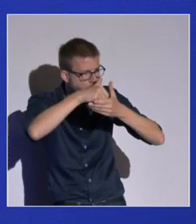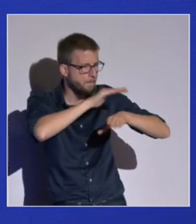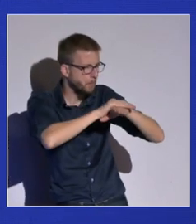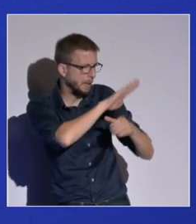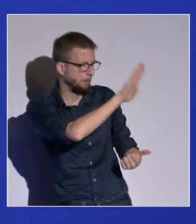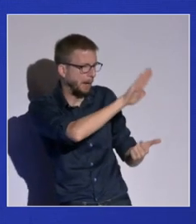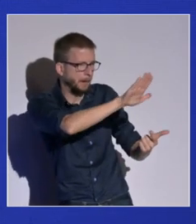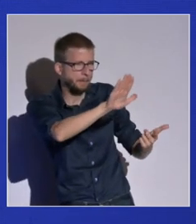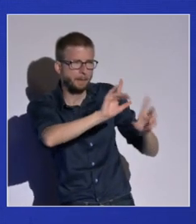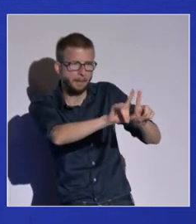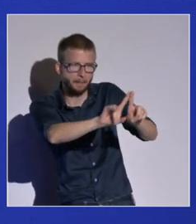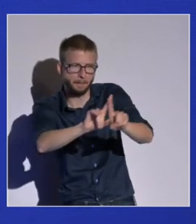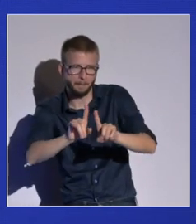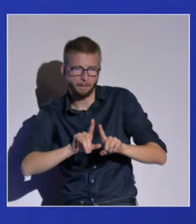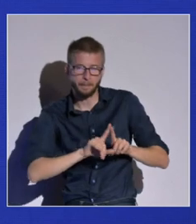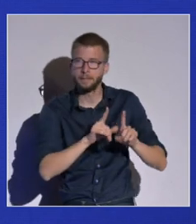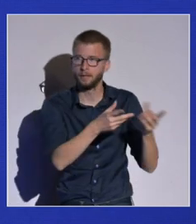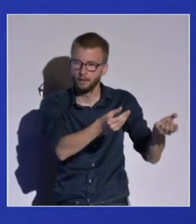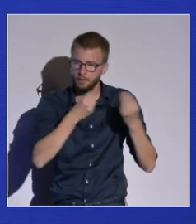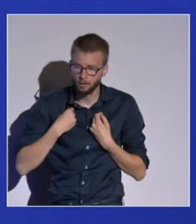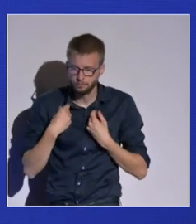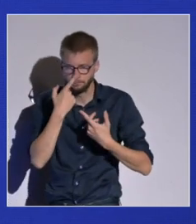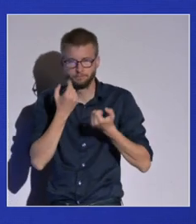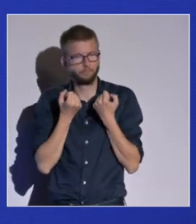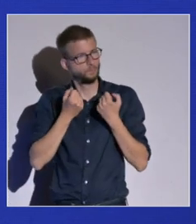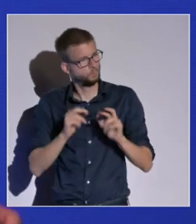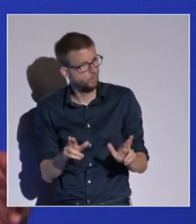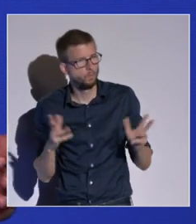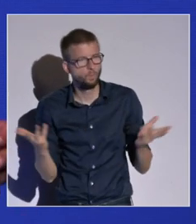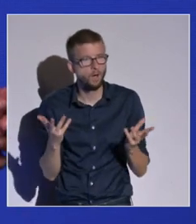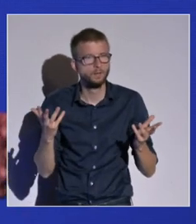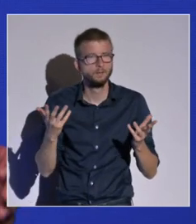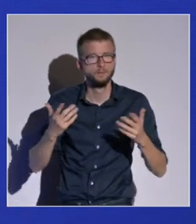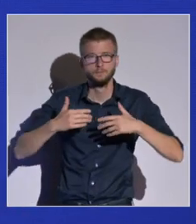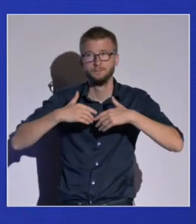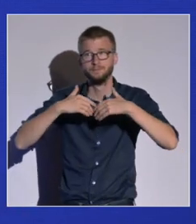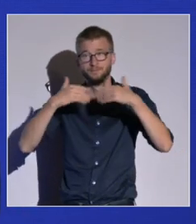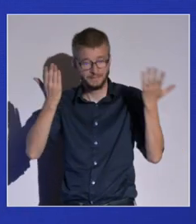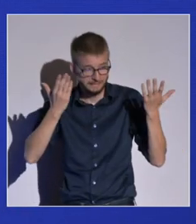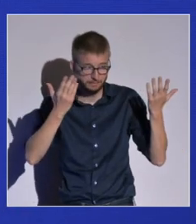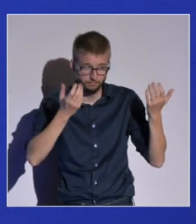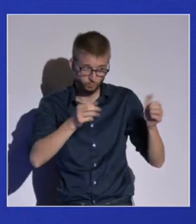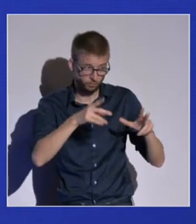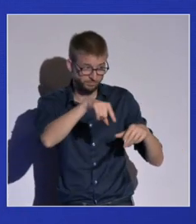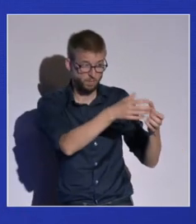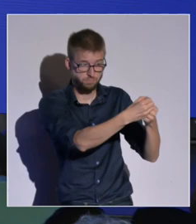de conforter la certitude que, mesdames et messieurs, quoi qu'il en soit, vous devrez travailler